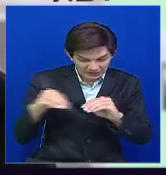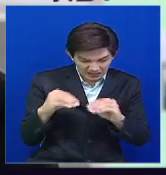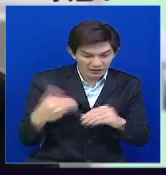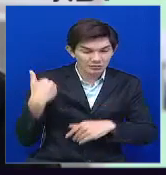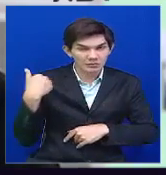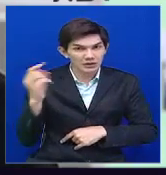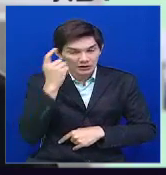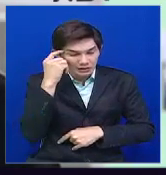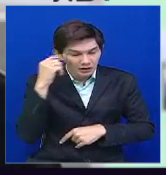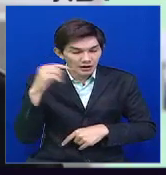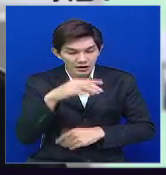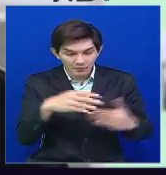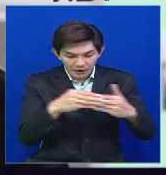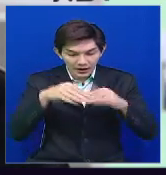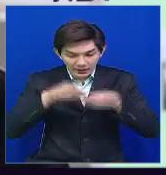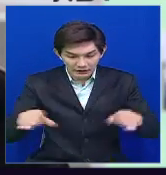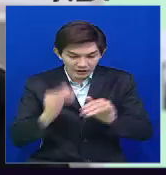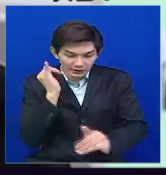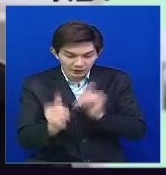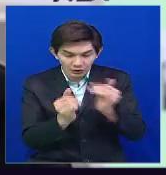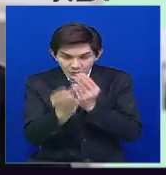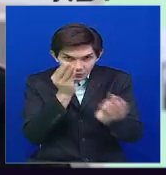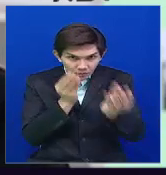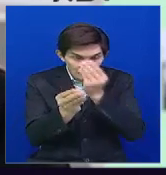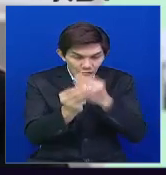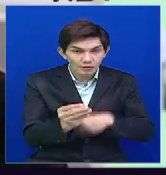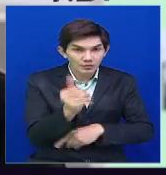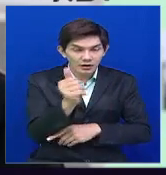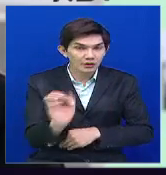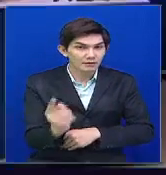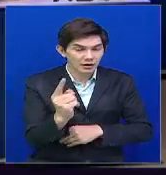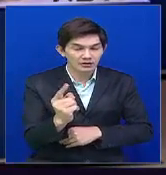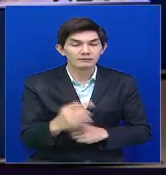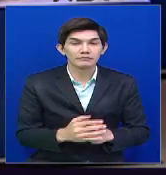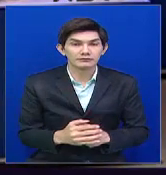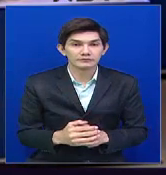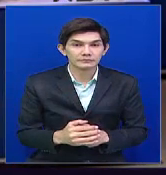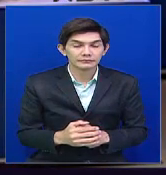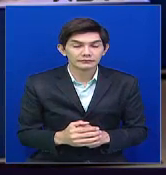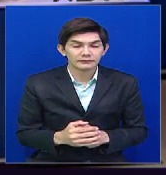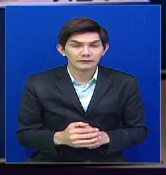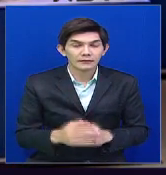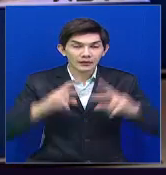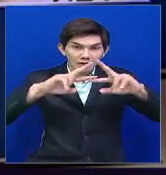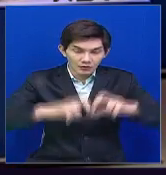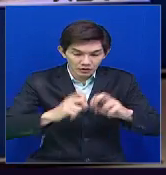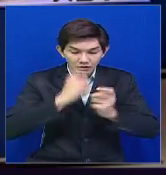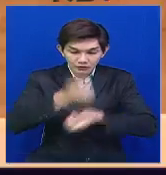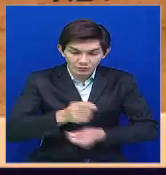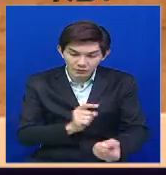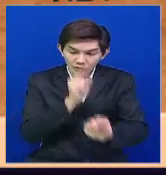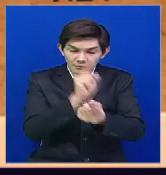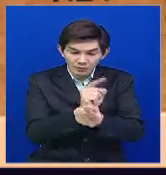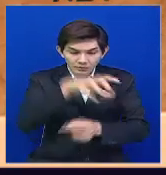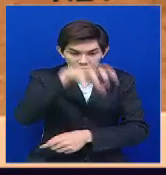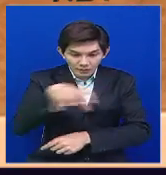ราจะสามารถนำเด็กเนี่ยมาสู่การแหล่งเรียนรู้ที่ค้นพบใหม่ตรงนี้นะคะ จากการวิจัยและการขุดพบโบราณสถานให